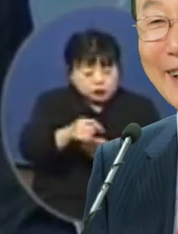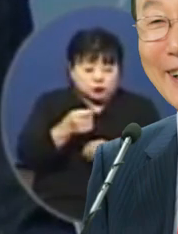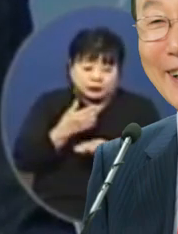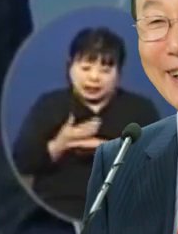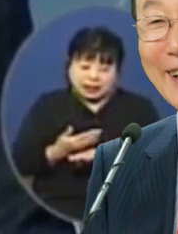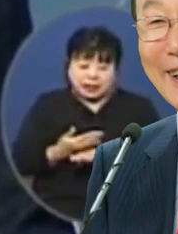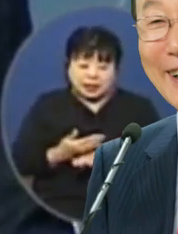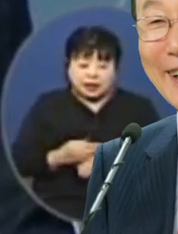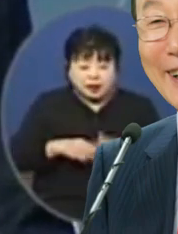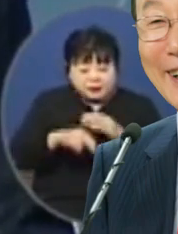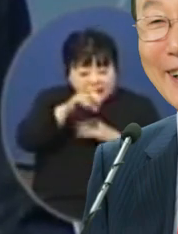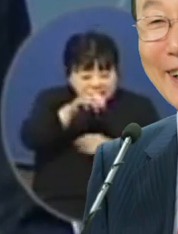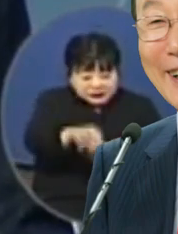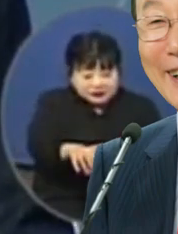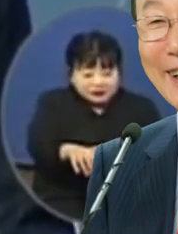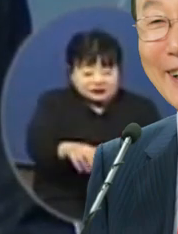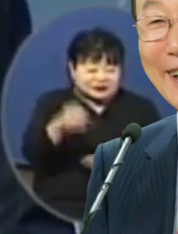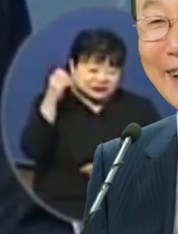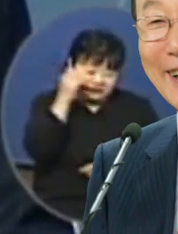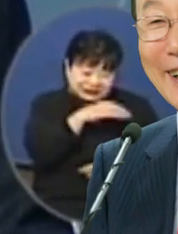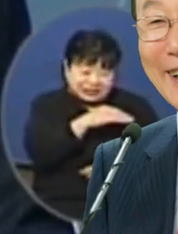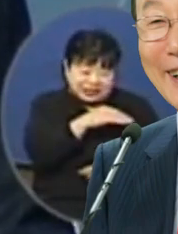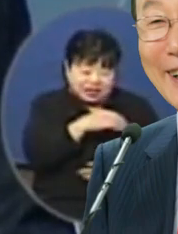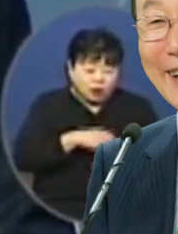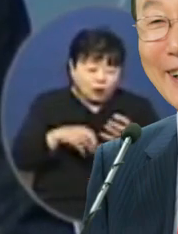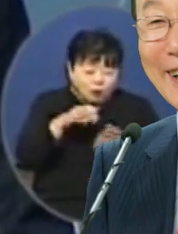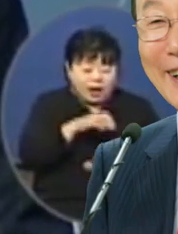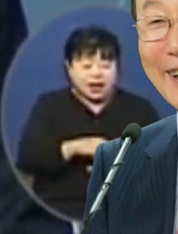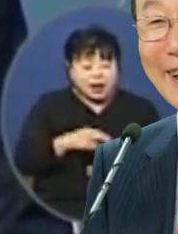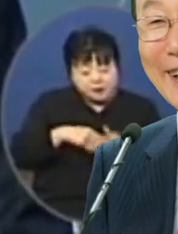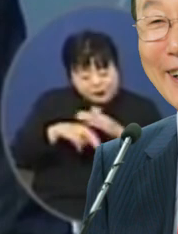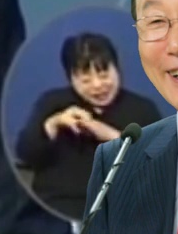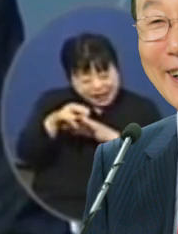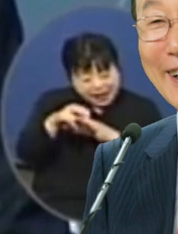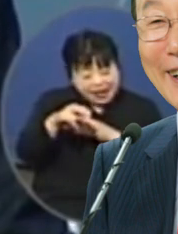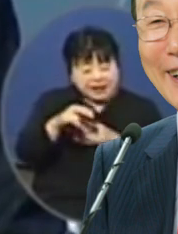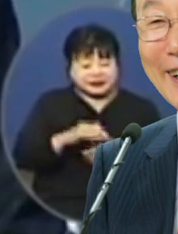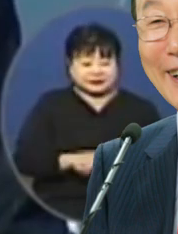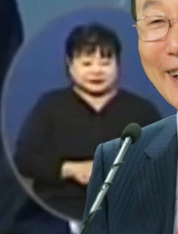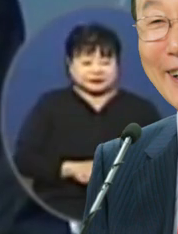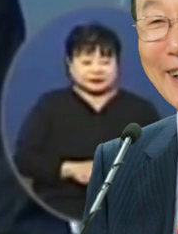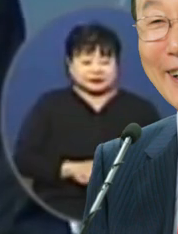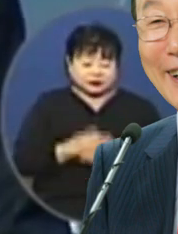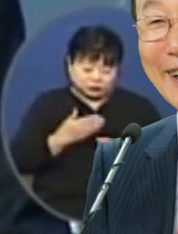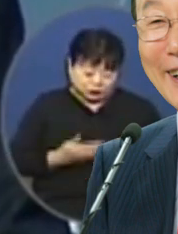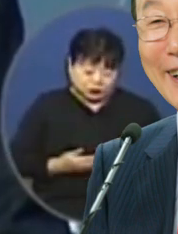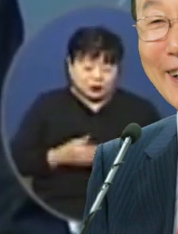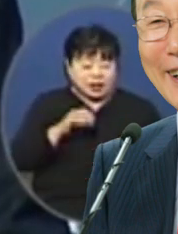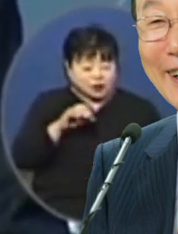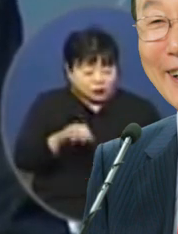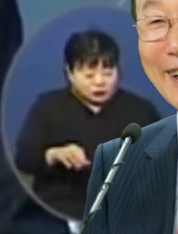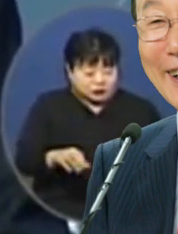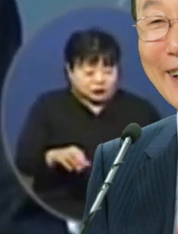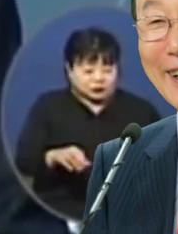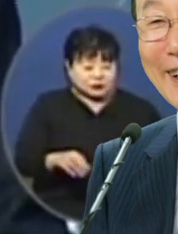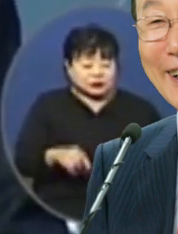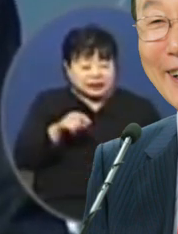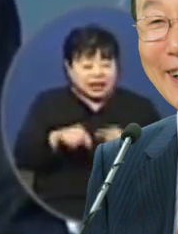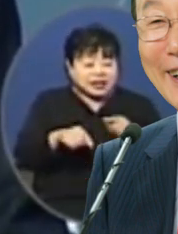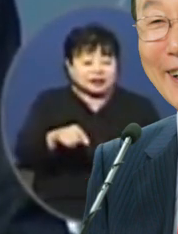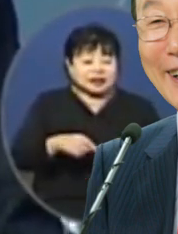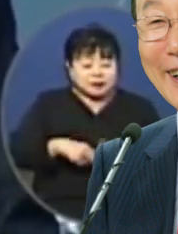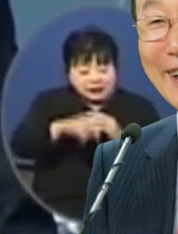다릅니다. 피란체는 여러분 그냥 환란을 피해서 고요한 곳으로 나아가는